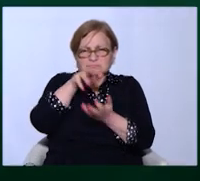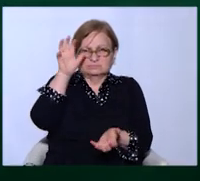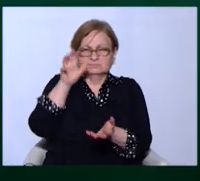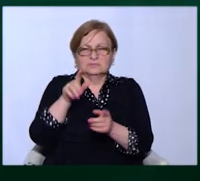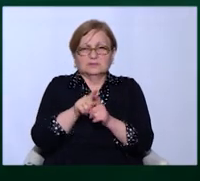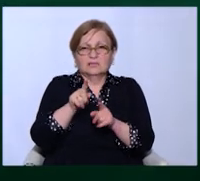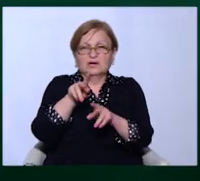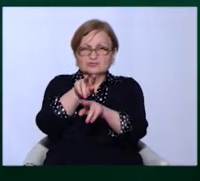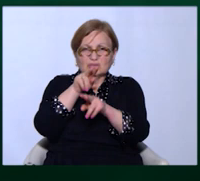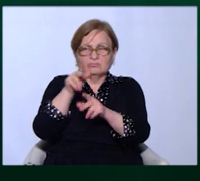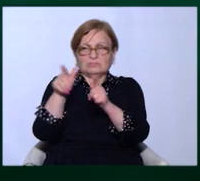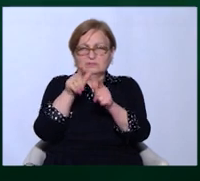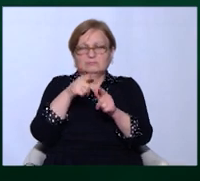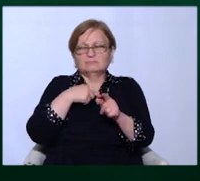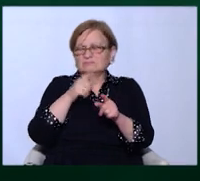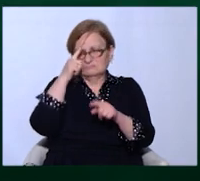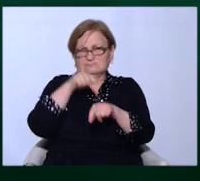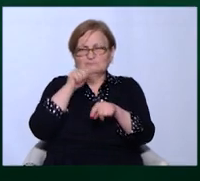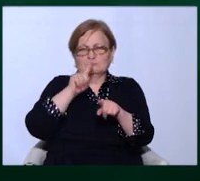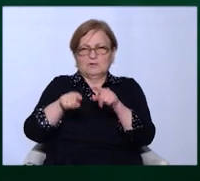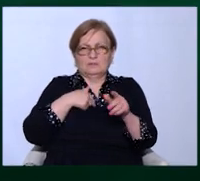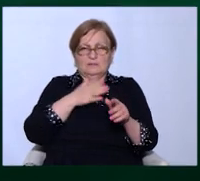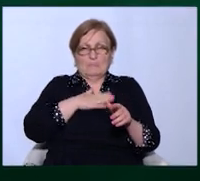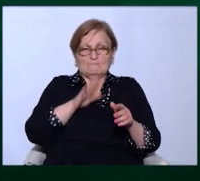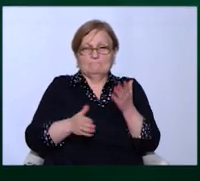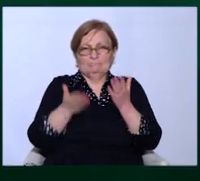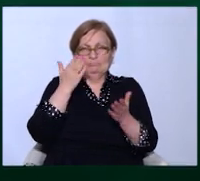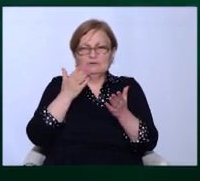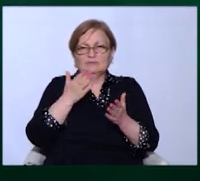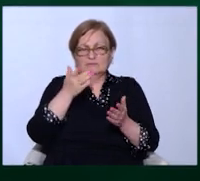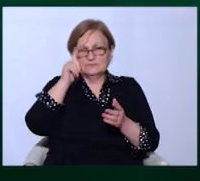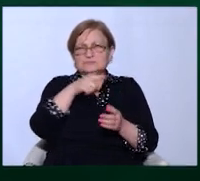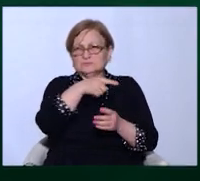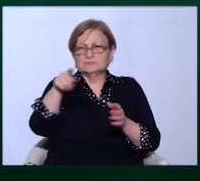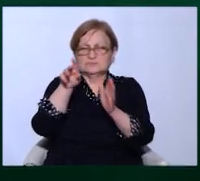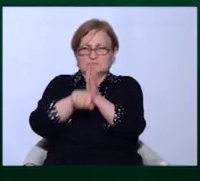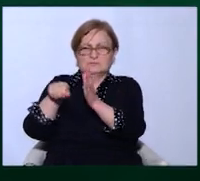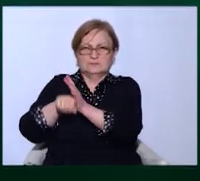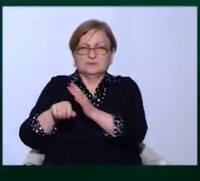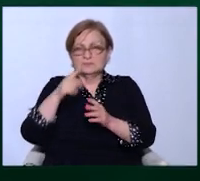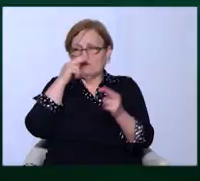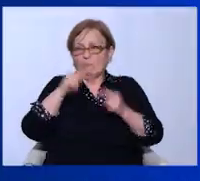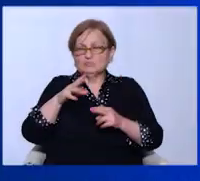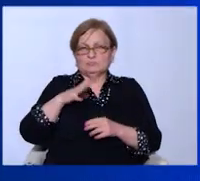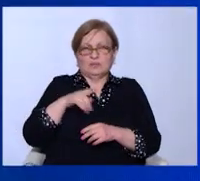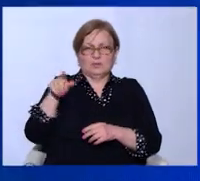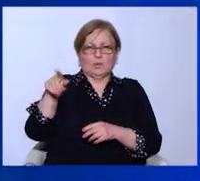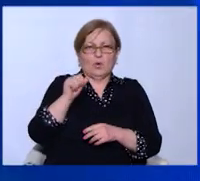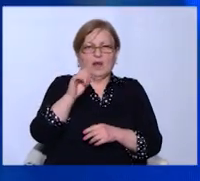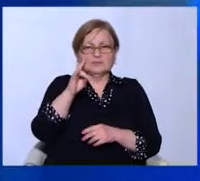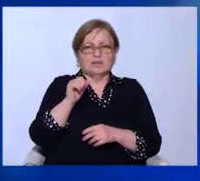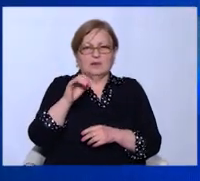ფეხზე ჩახმახი და უსიკვდილოდ ვერ გადვურჩები. ასე კვდებოდა ალბათ ათასი და მოწმეთ ყავდათ ეს ანანური. ეს არის